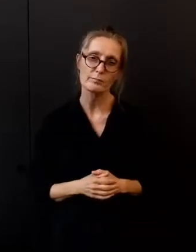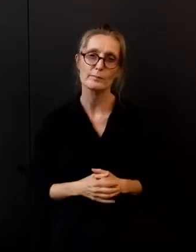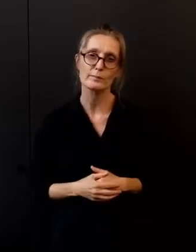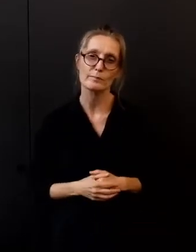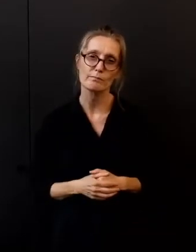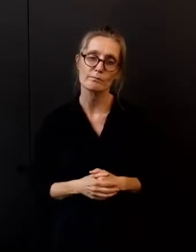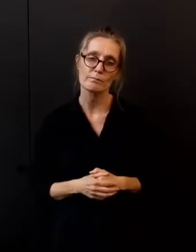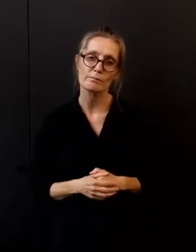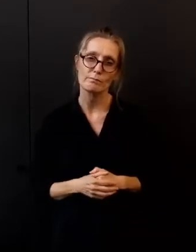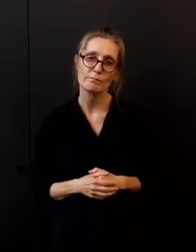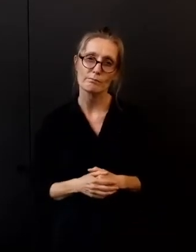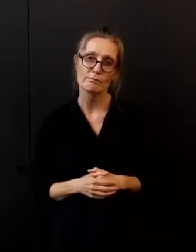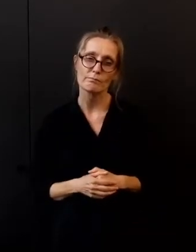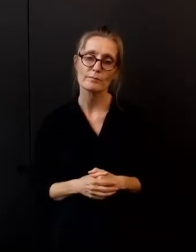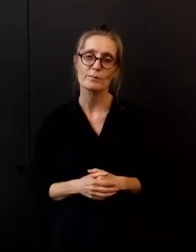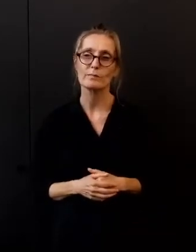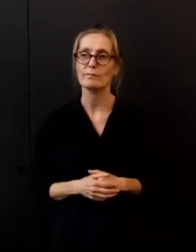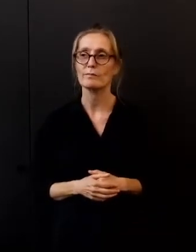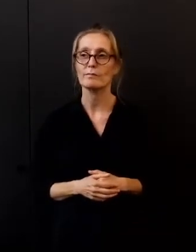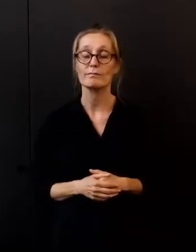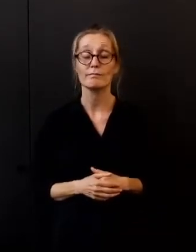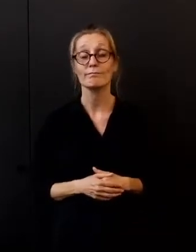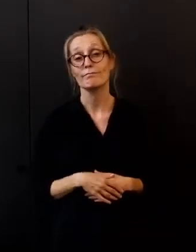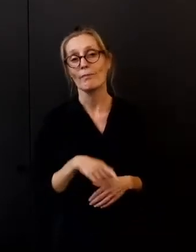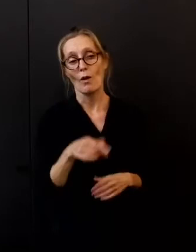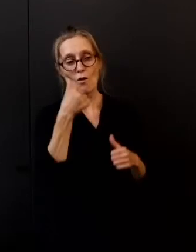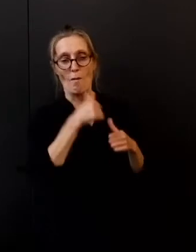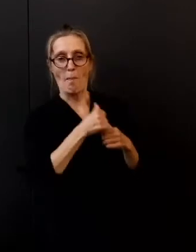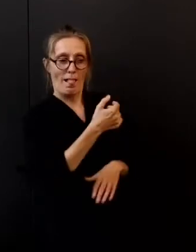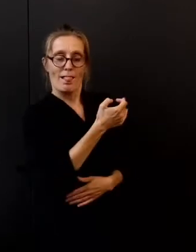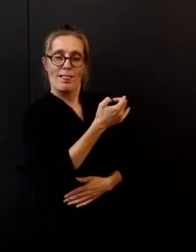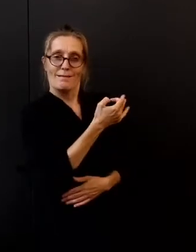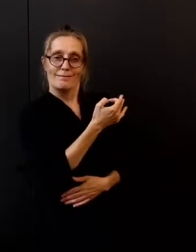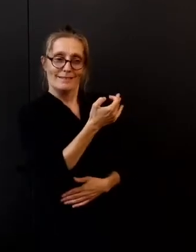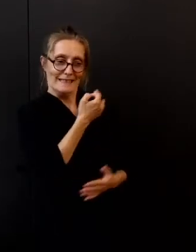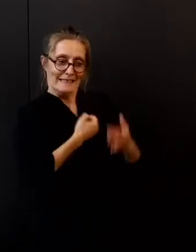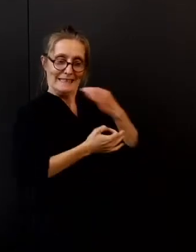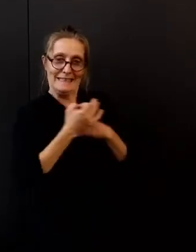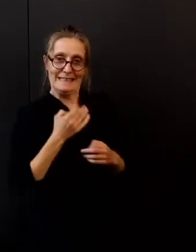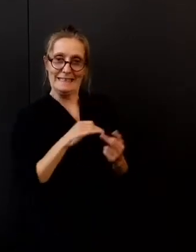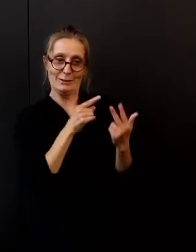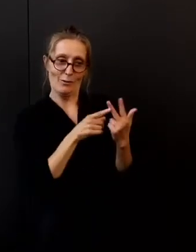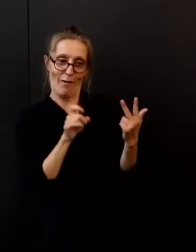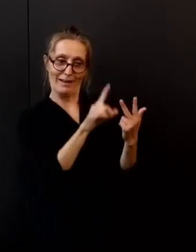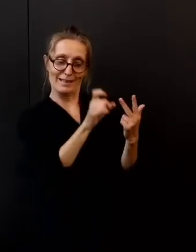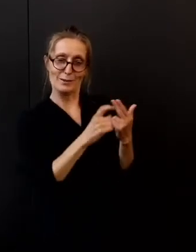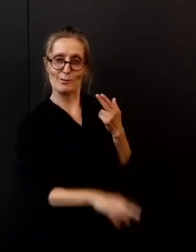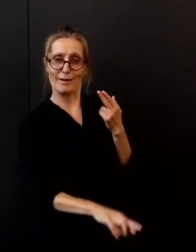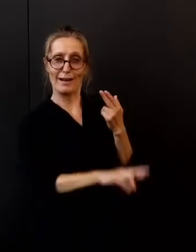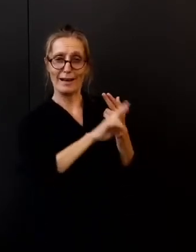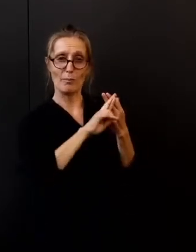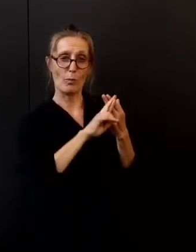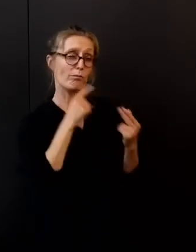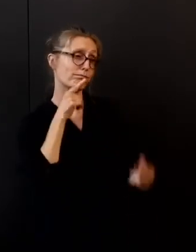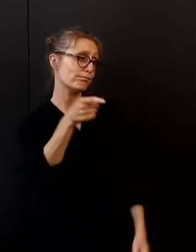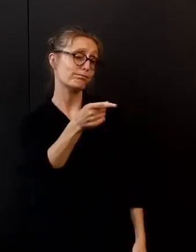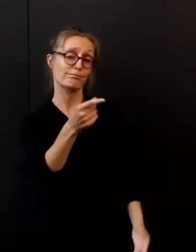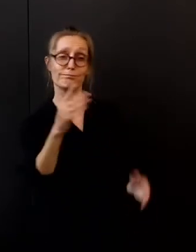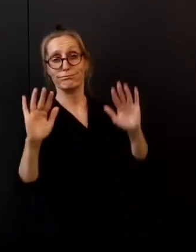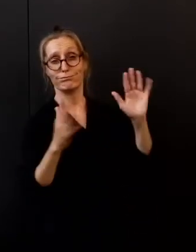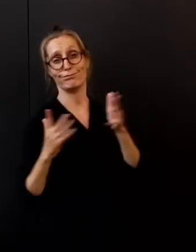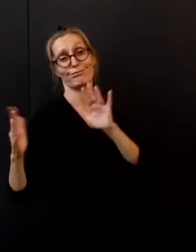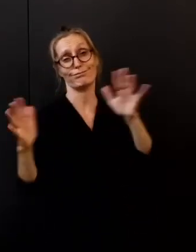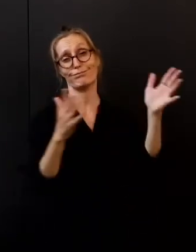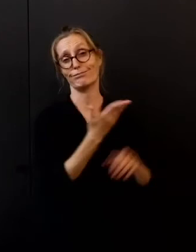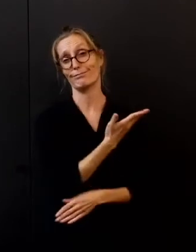Je pense que... Tu me l'avais dit, hein. Tu m'avais dit que tu allais tout faire. Tu as répondu à mes trois questions. Je pense que juste pour ça, vous pouvez tous